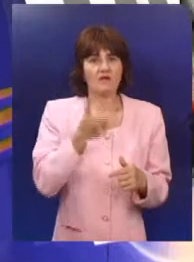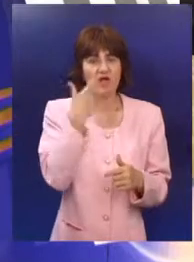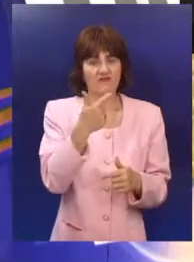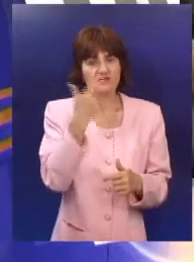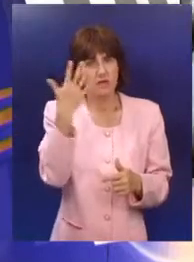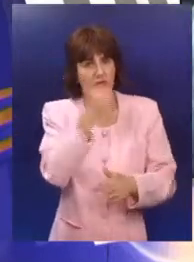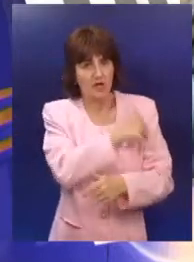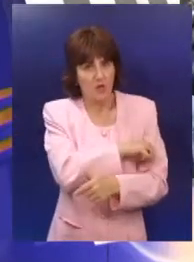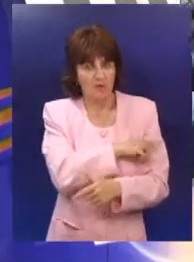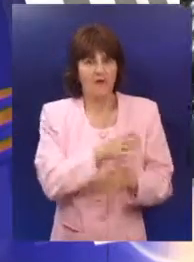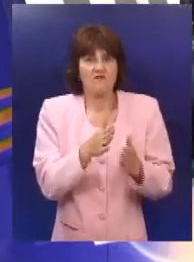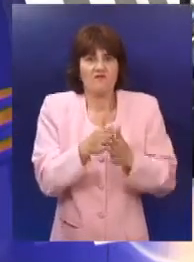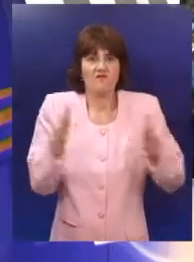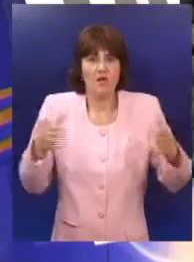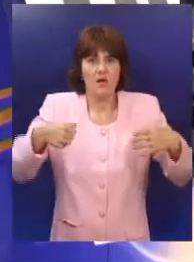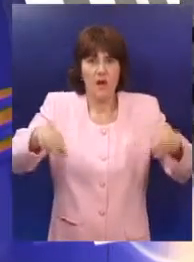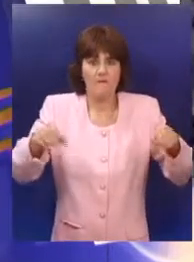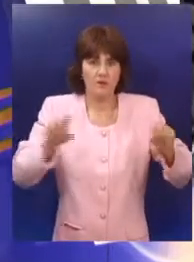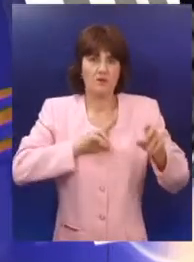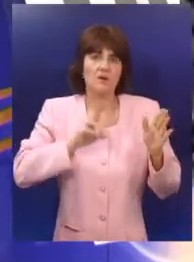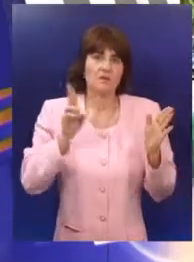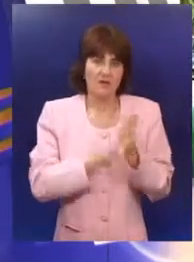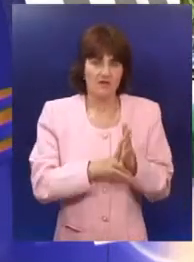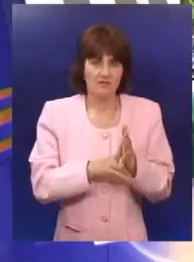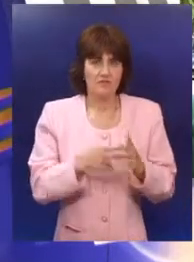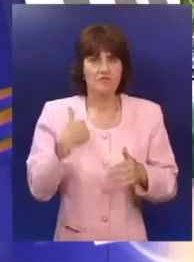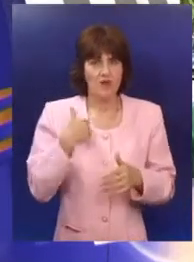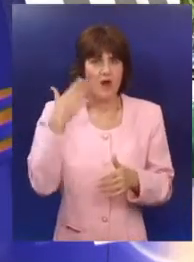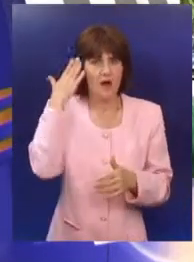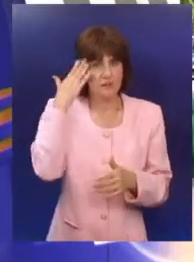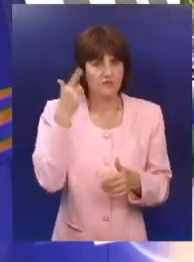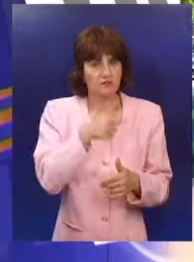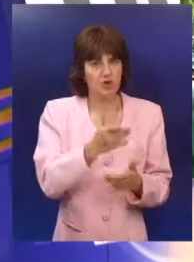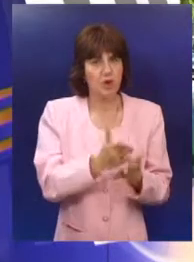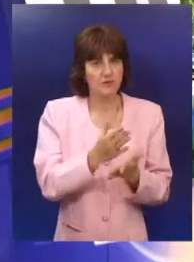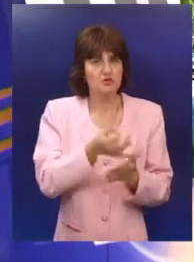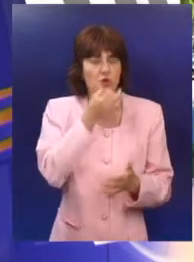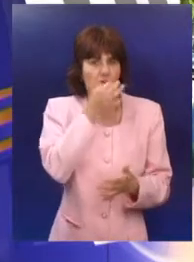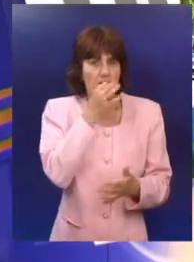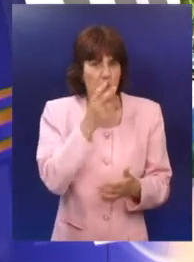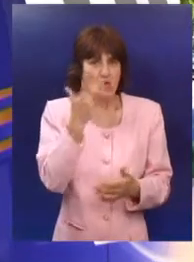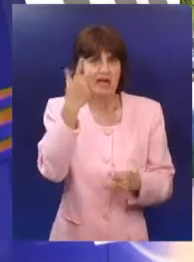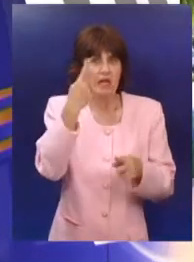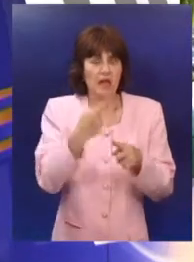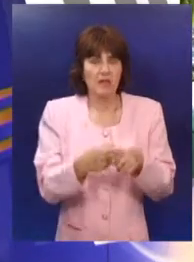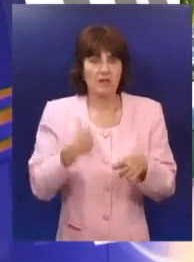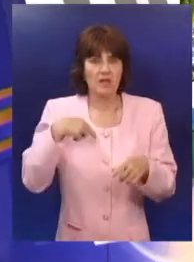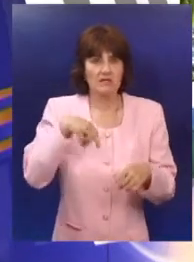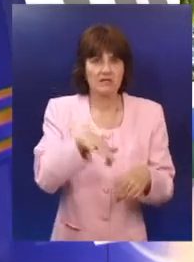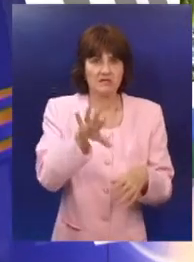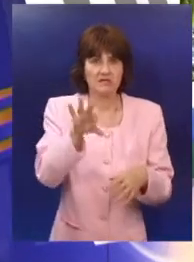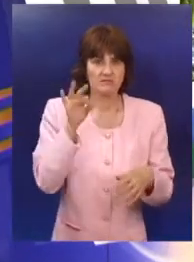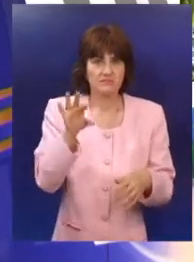napune 25. godinu. Mislim da je mnogo urađeno jer ipak će to biti zrelije osobe. Tri puta će morati da